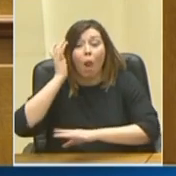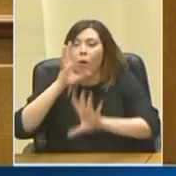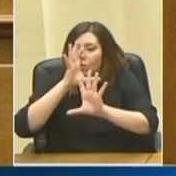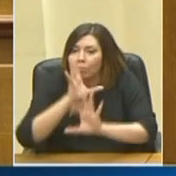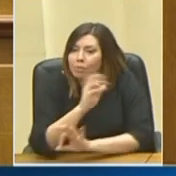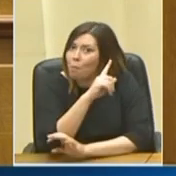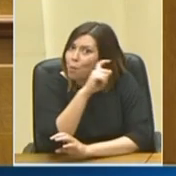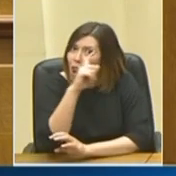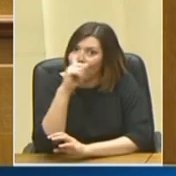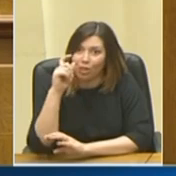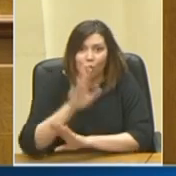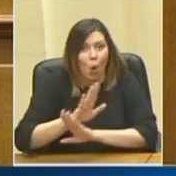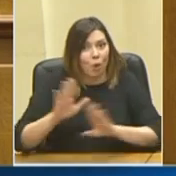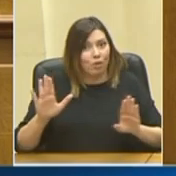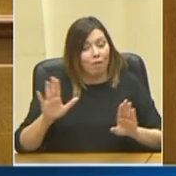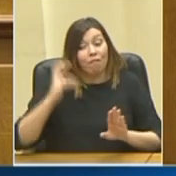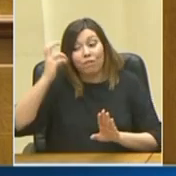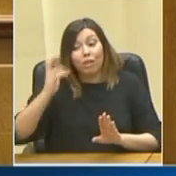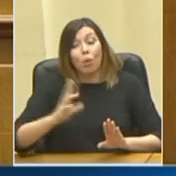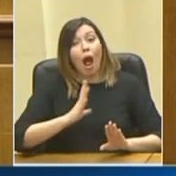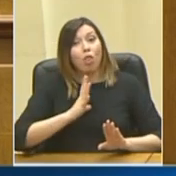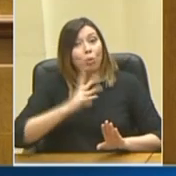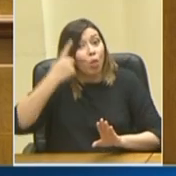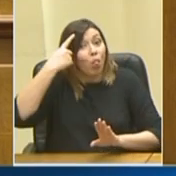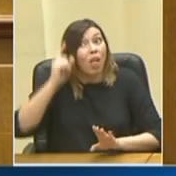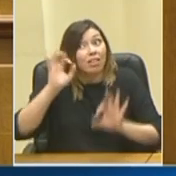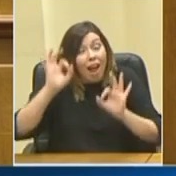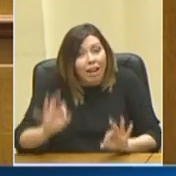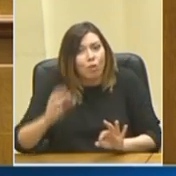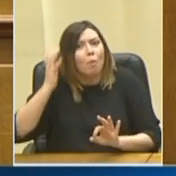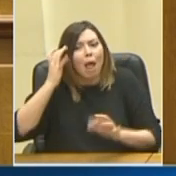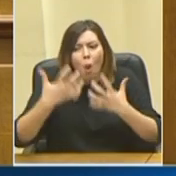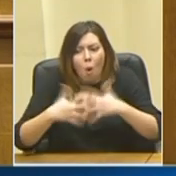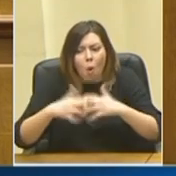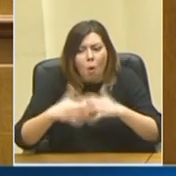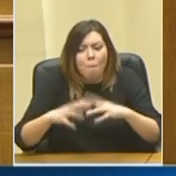Δεν το ορίζει και απόλυτα ο άνθρωπος το μυαλό του, εφόσον